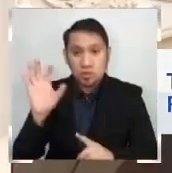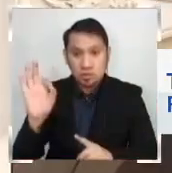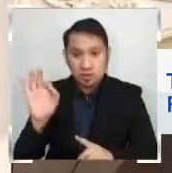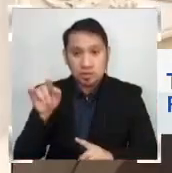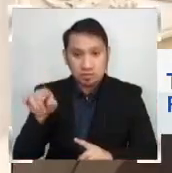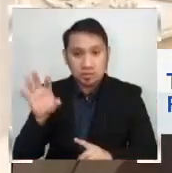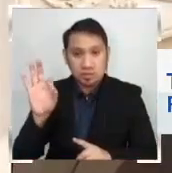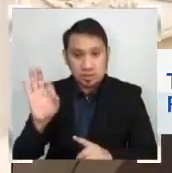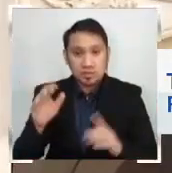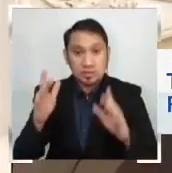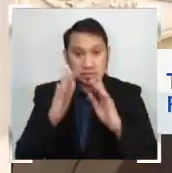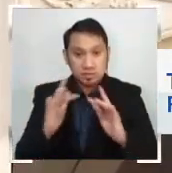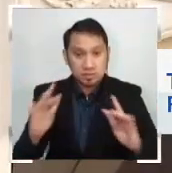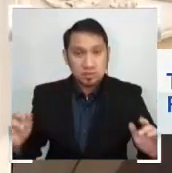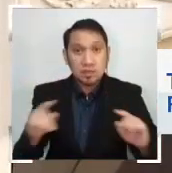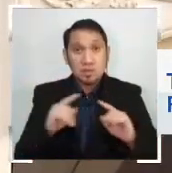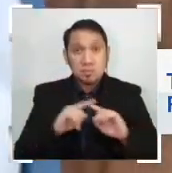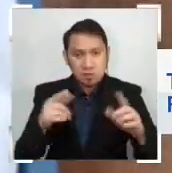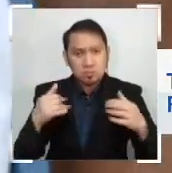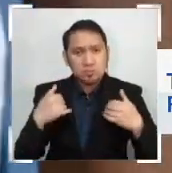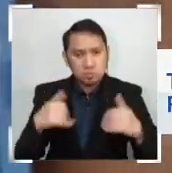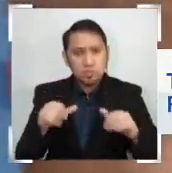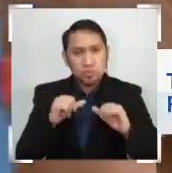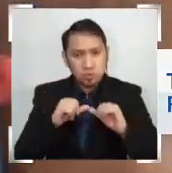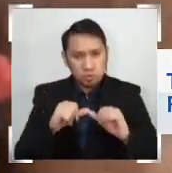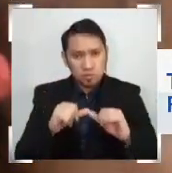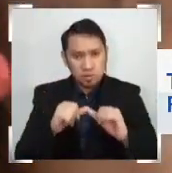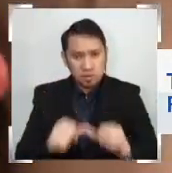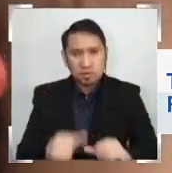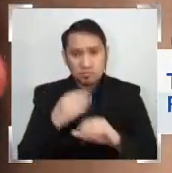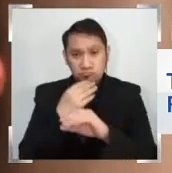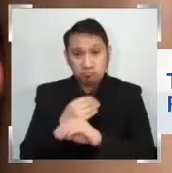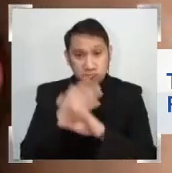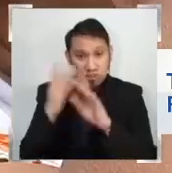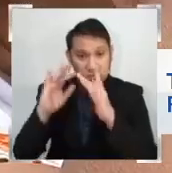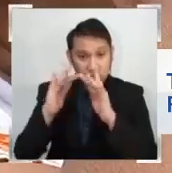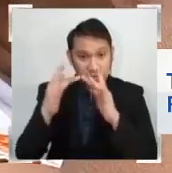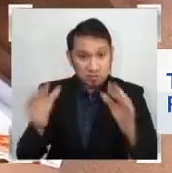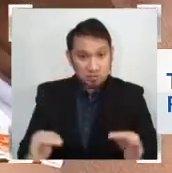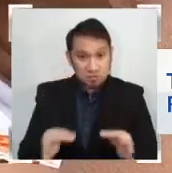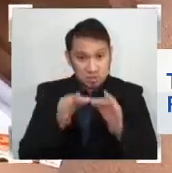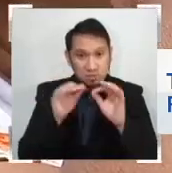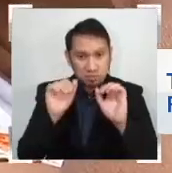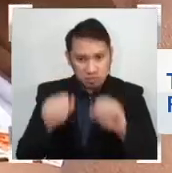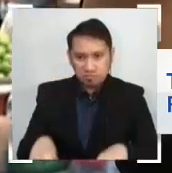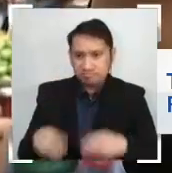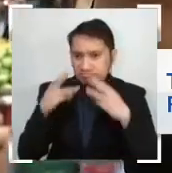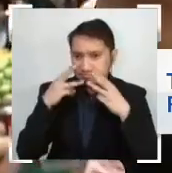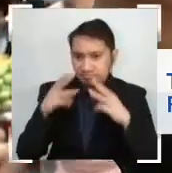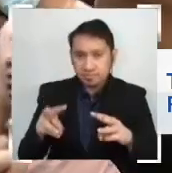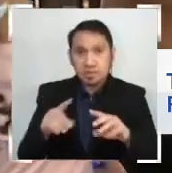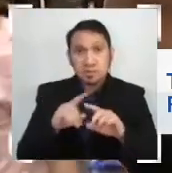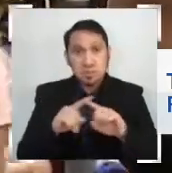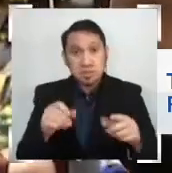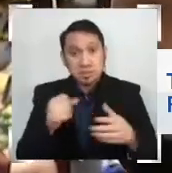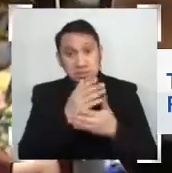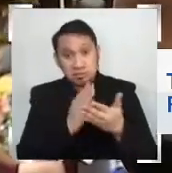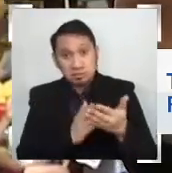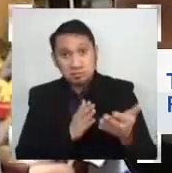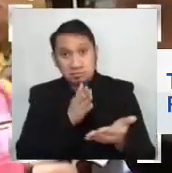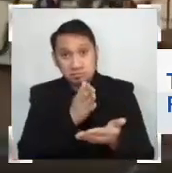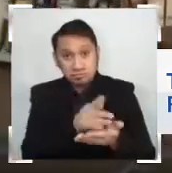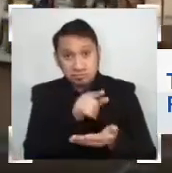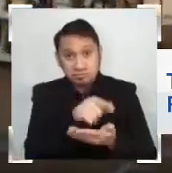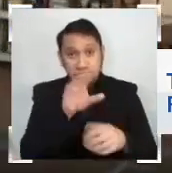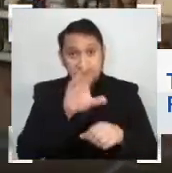Tuloy naman ang online mass sa simbahan. Sa kabila niyan, balak pa rin magpunta ng ilang deboto sa simbahan tulad ni Elmar. Kahit sa